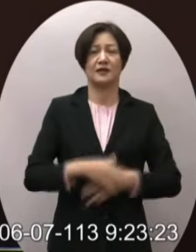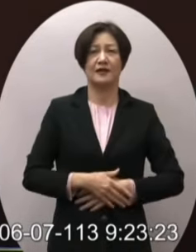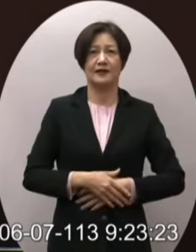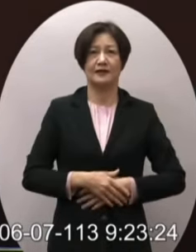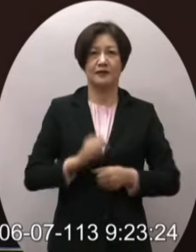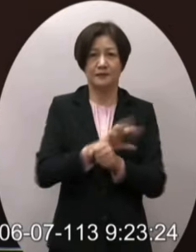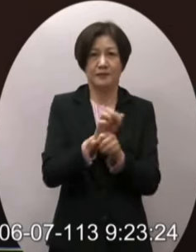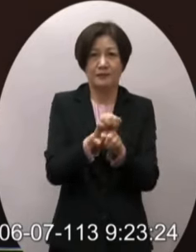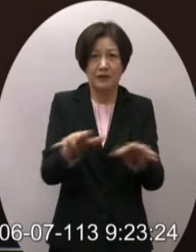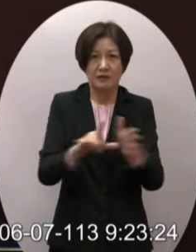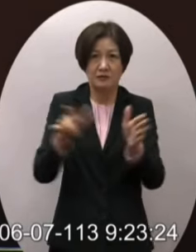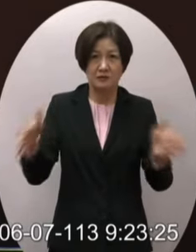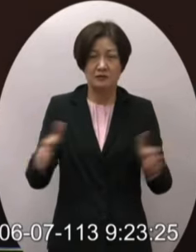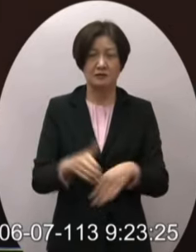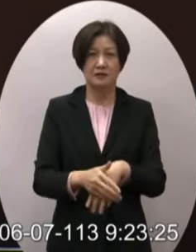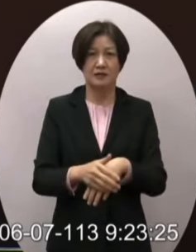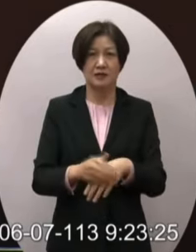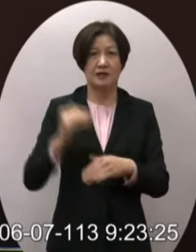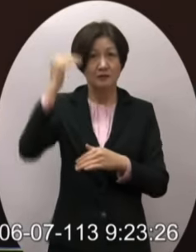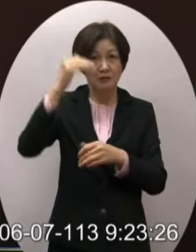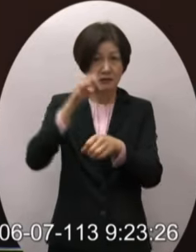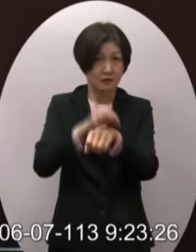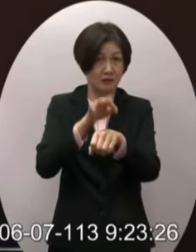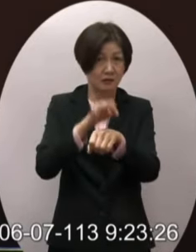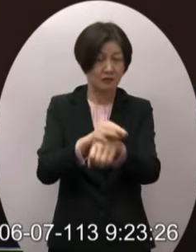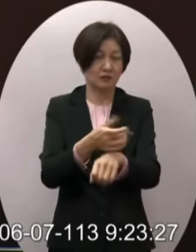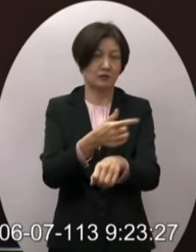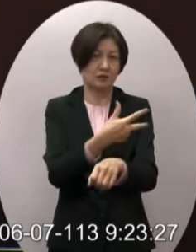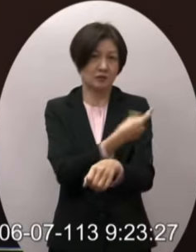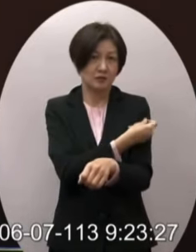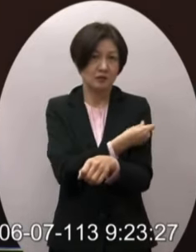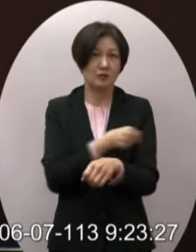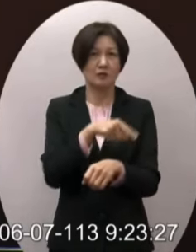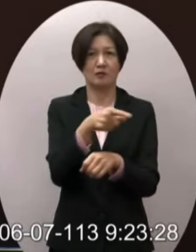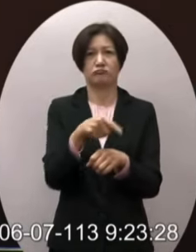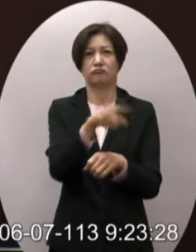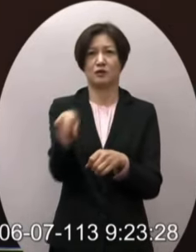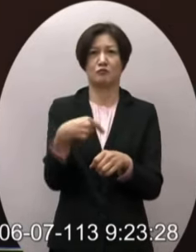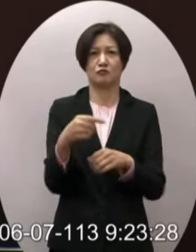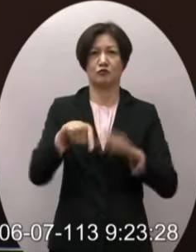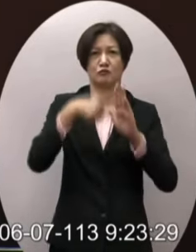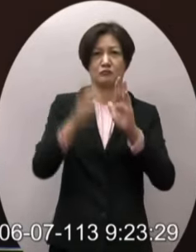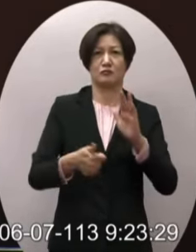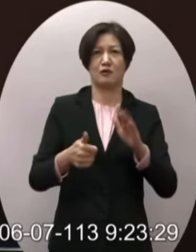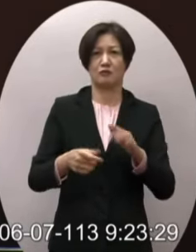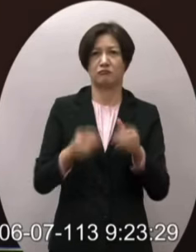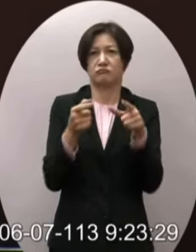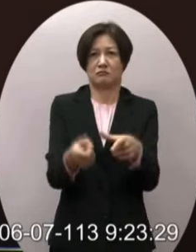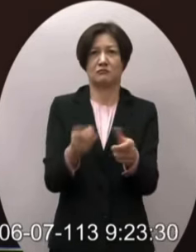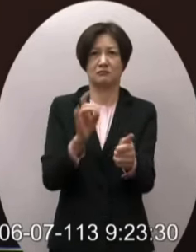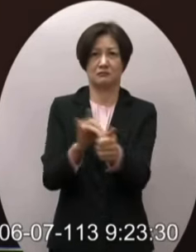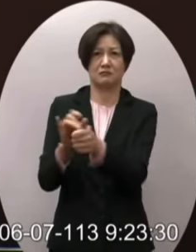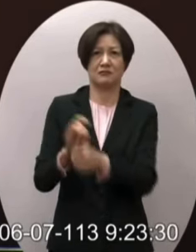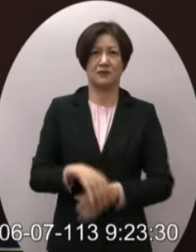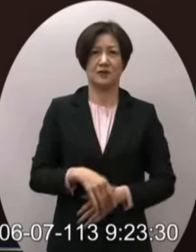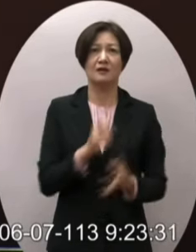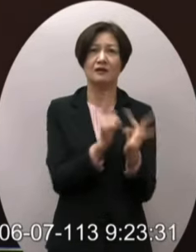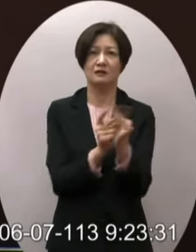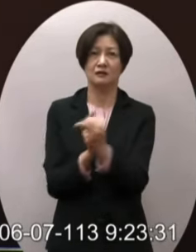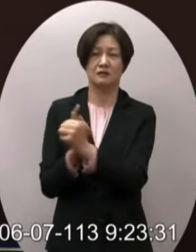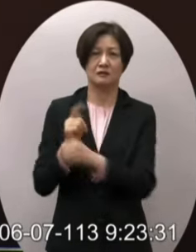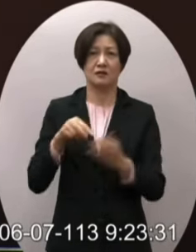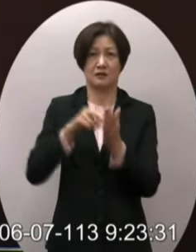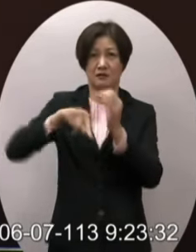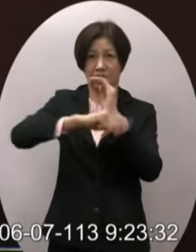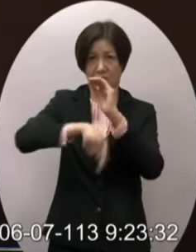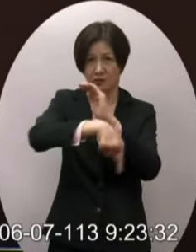有没有绝标公告，也是行政院长在院会上说谎。以上种种都是立法院要来推动